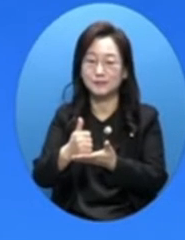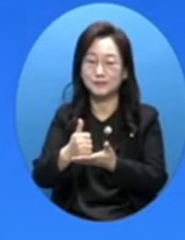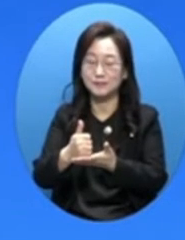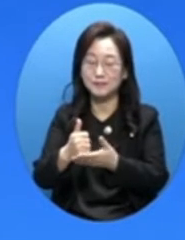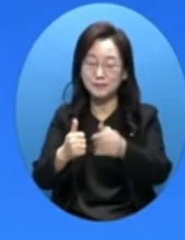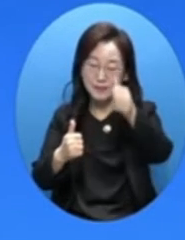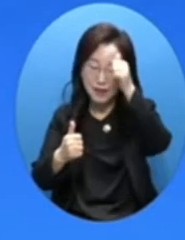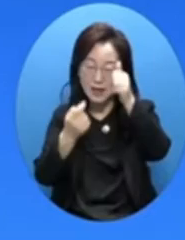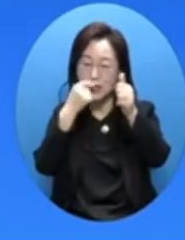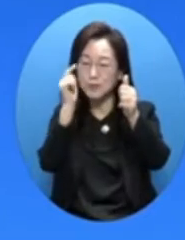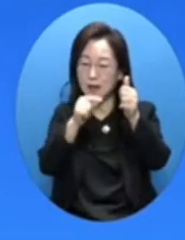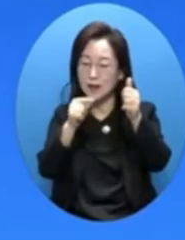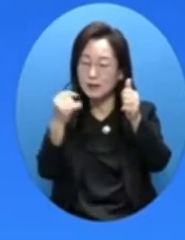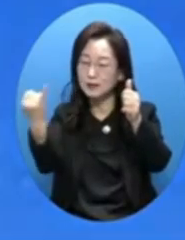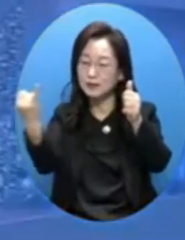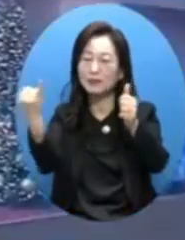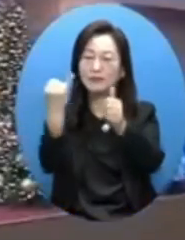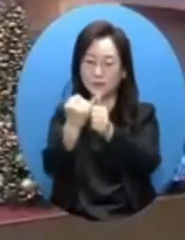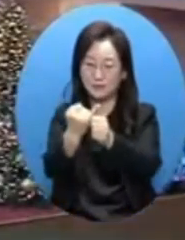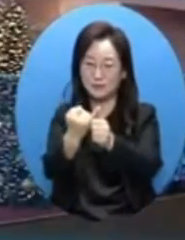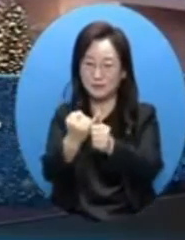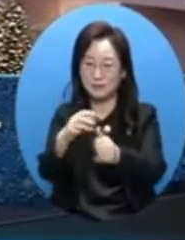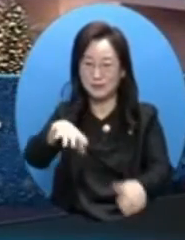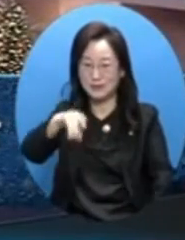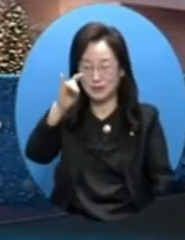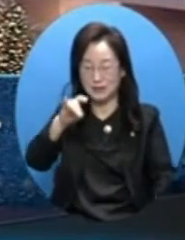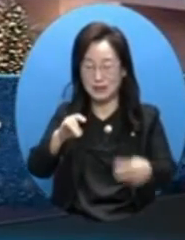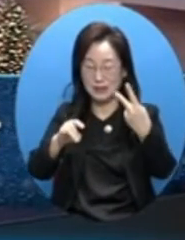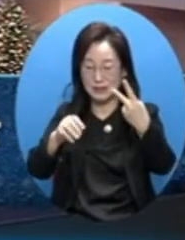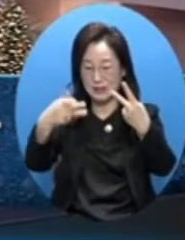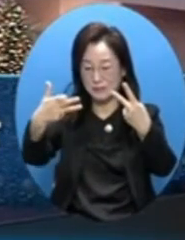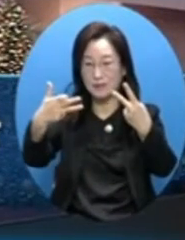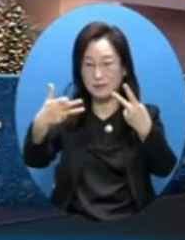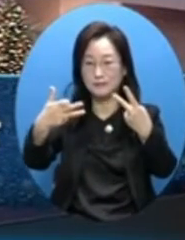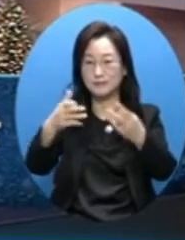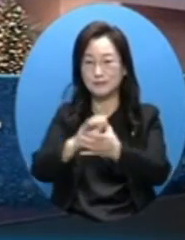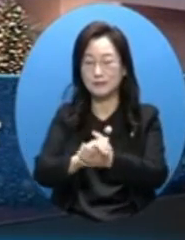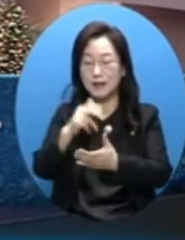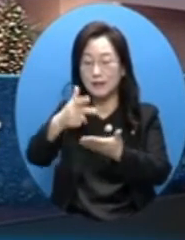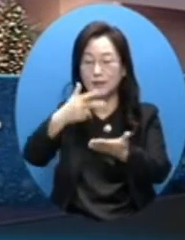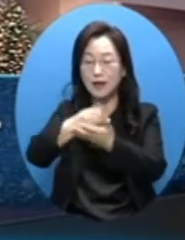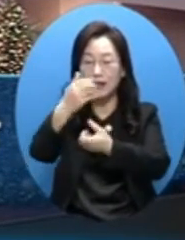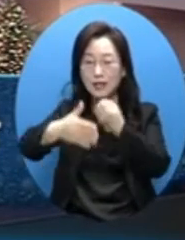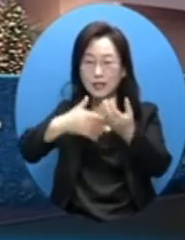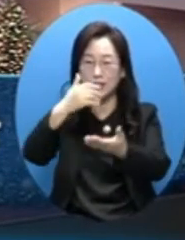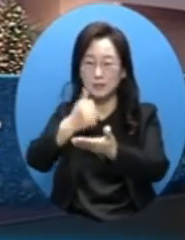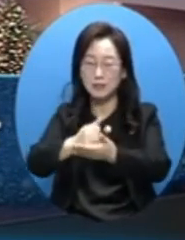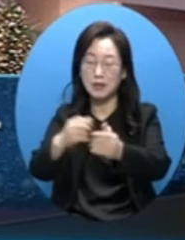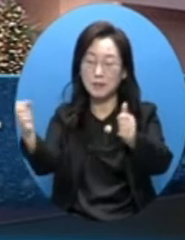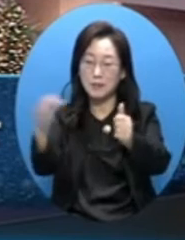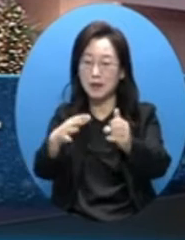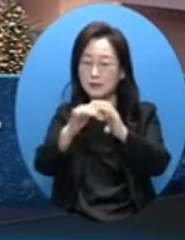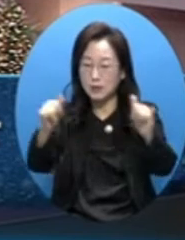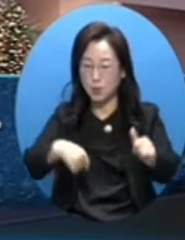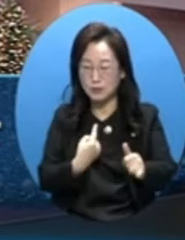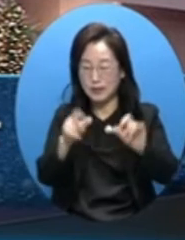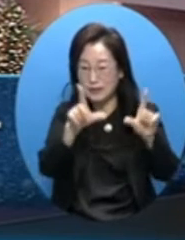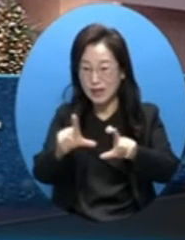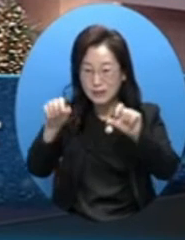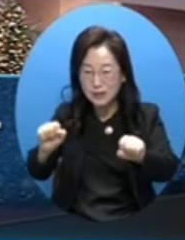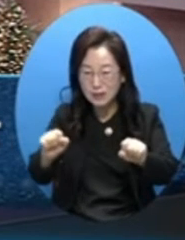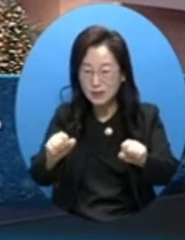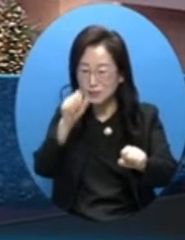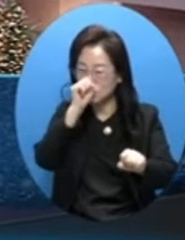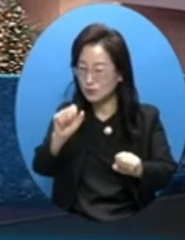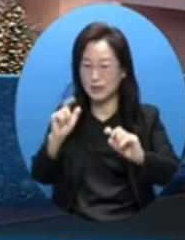아담에게 짝을 지어주신 것입니다. 창세기 1장 2장 18절을 말씀합니다. 야훼 하나님이 이르시되 사람이 혼자 사는 것이 좋지